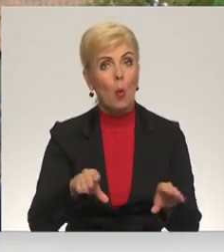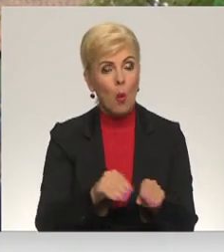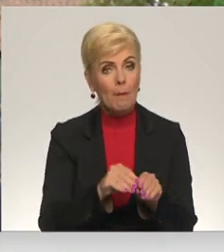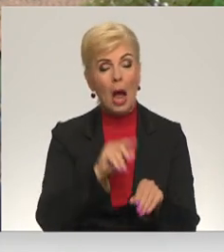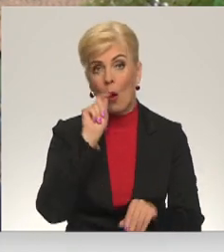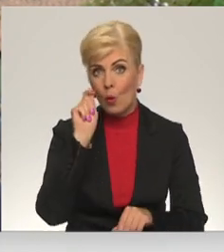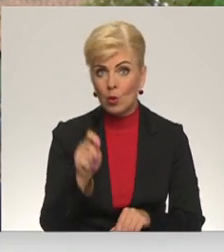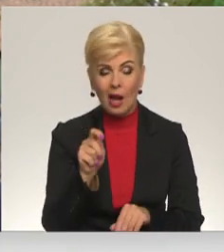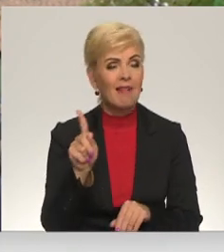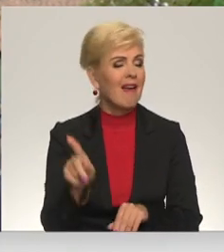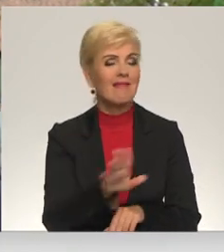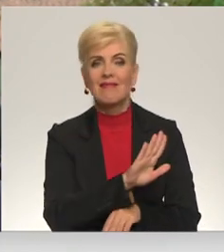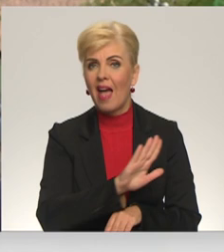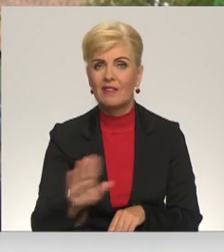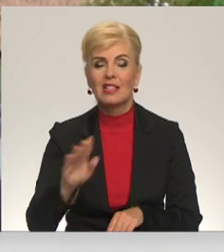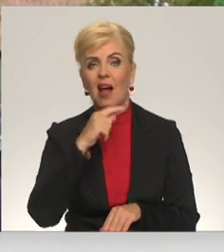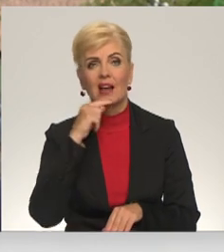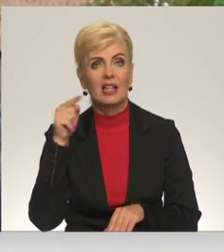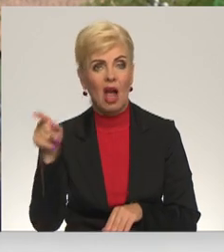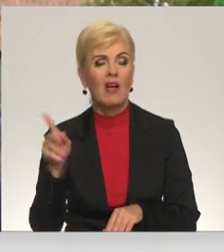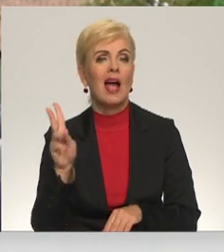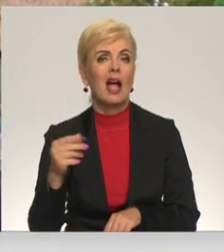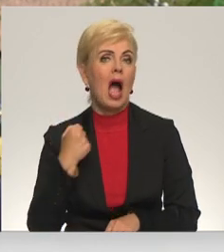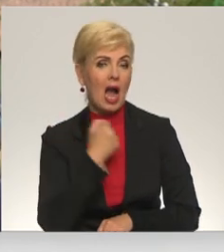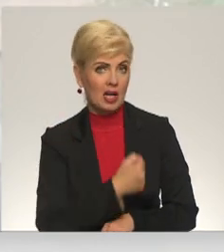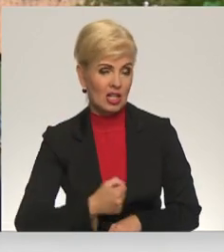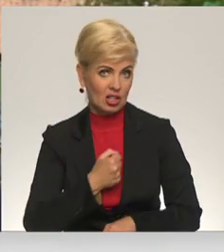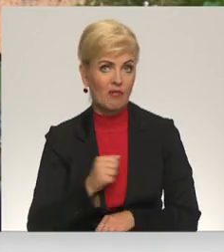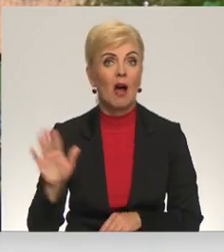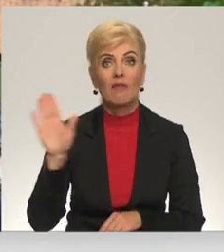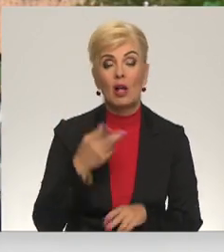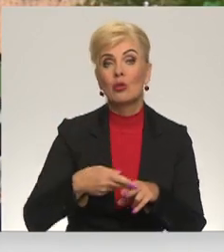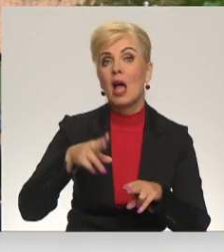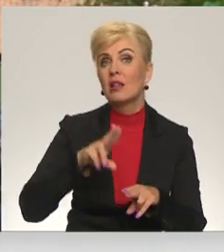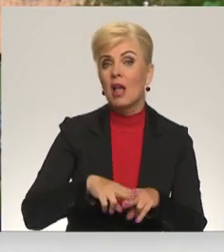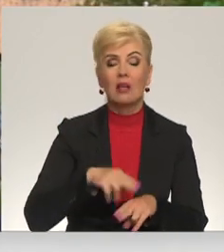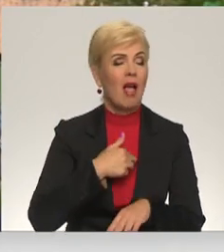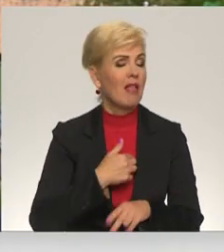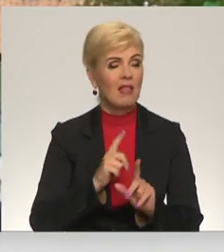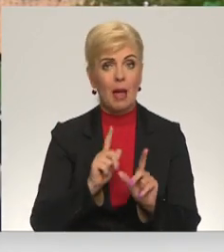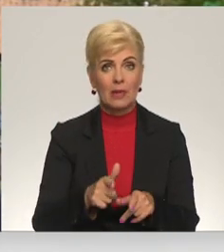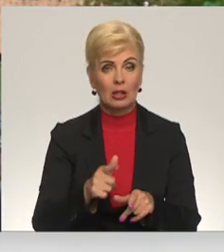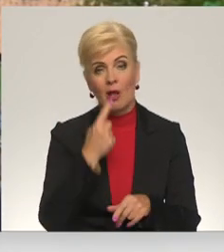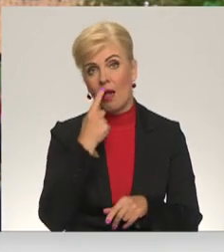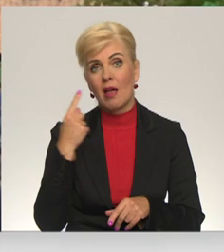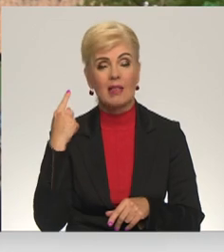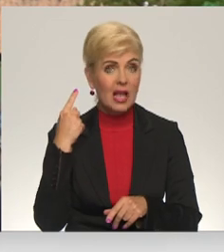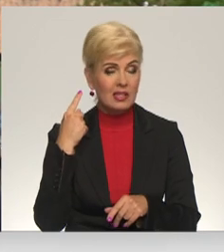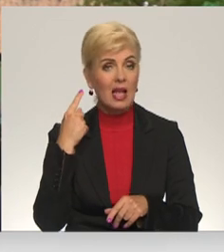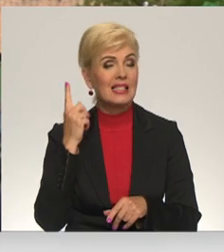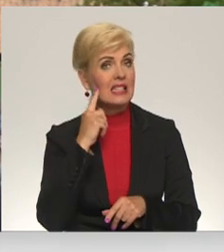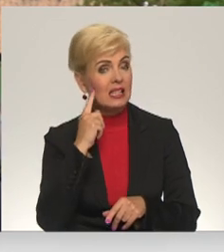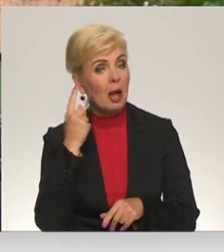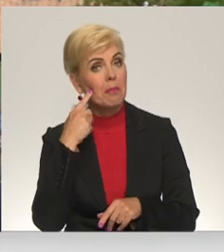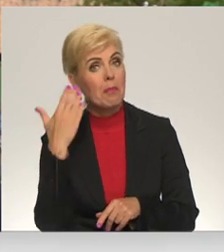Ukrainu, nevis ar Krieviju kā agresoru valsts. Tādēļ es nepiekrītu nesen dzirdētām padomam,